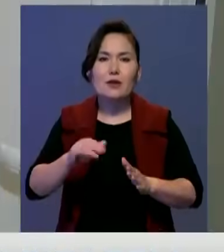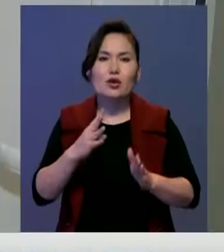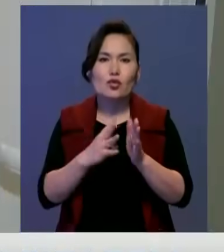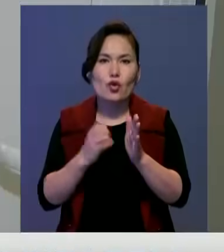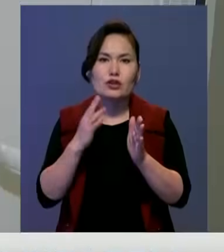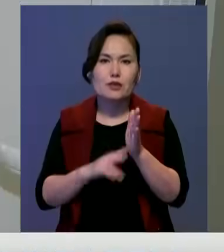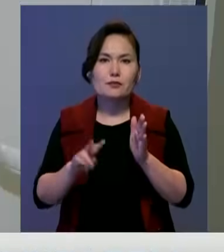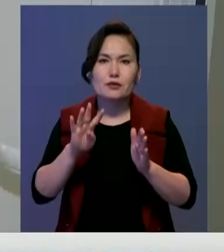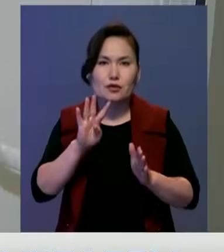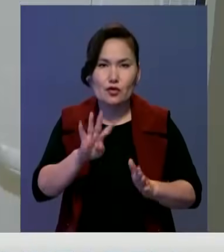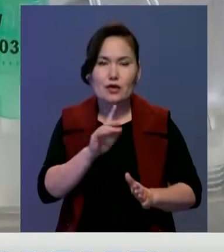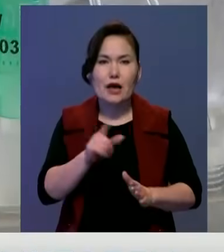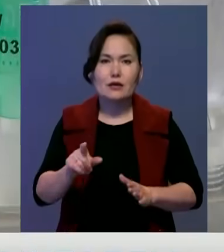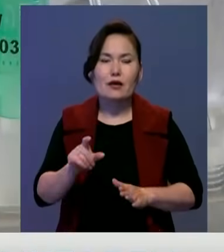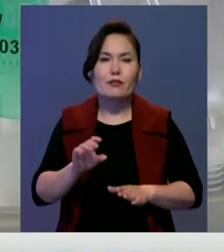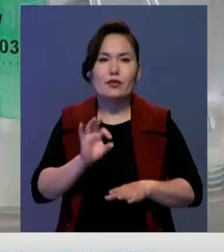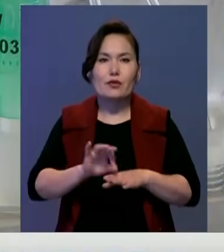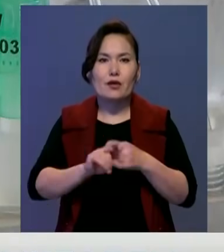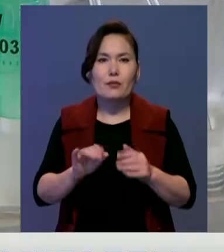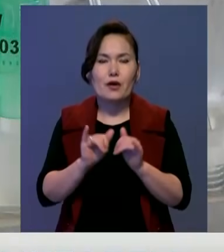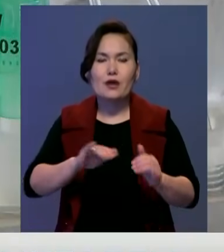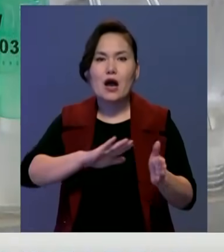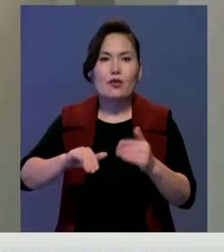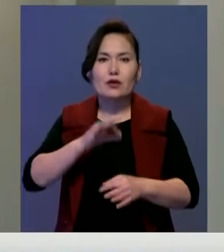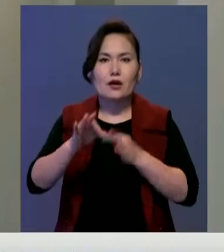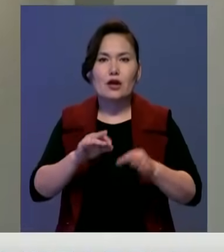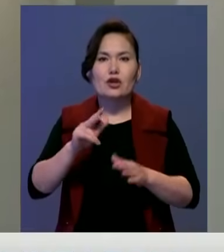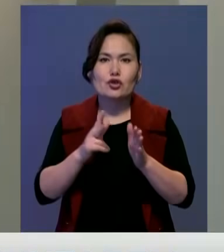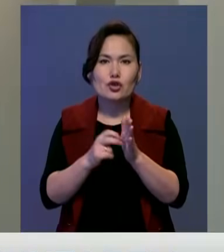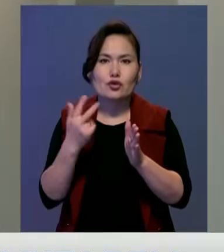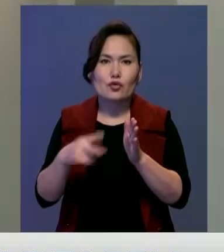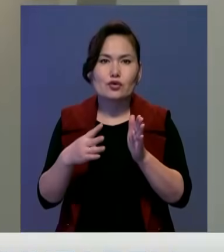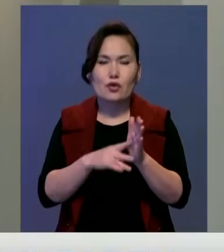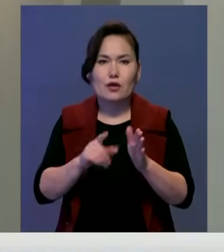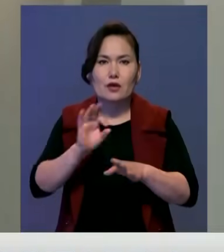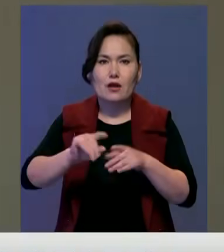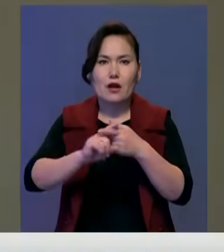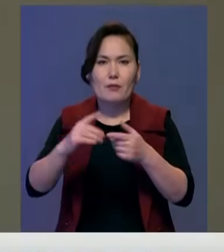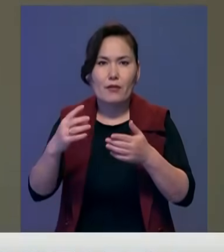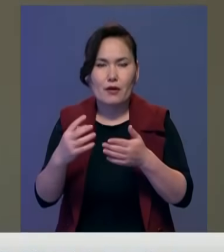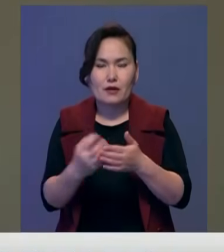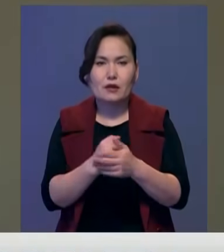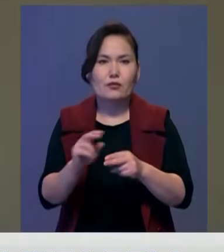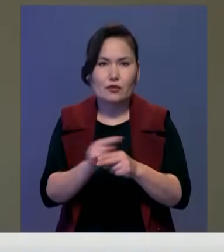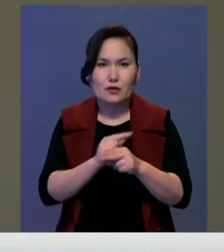176974-ке жетті. Қазақстанда өткен тәулікте 839 адам коронавирус індетінен емделіп